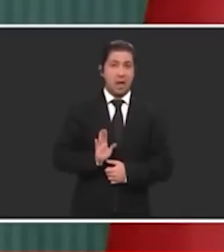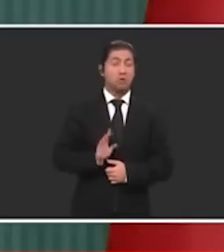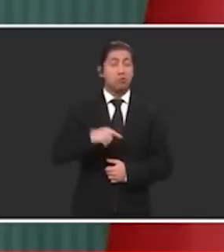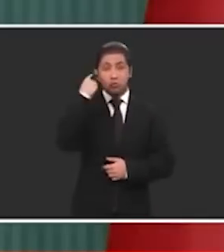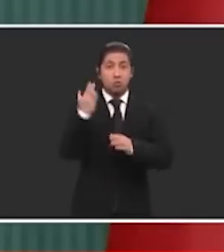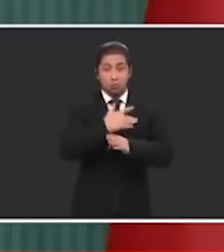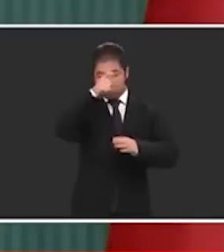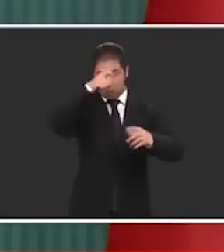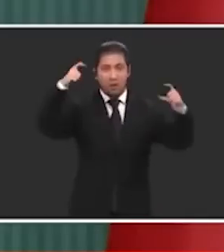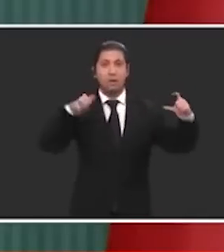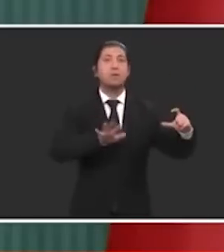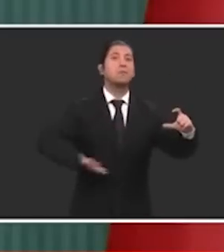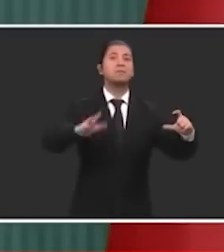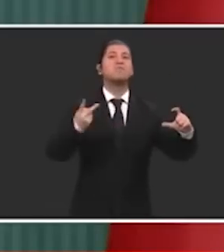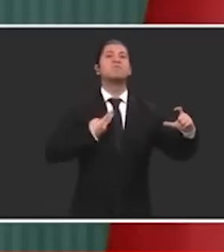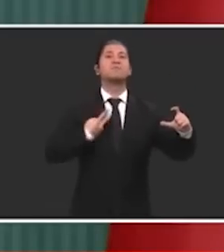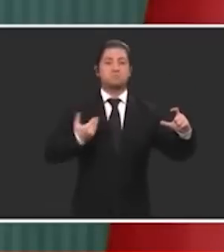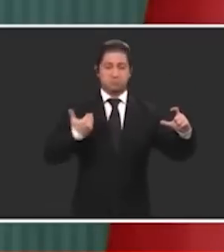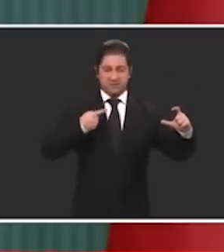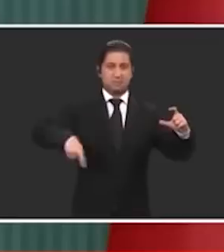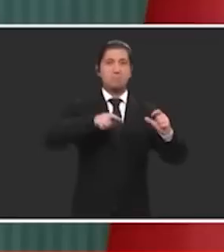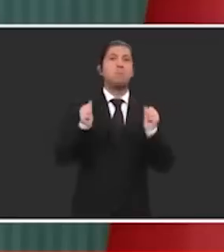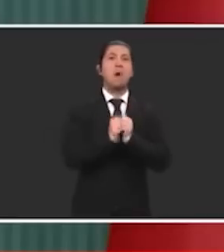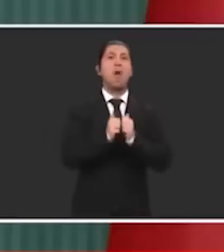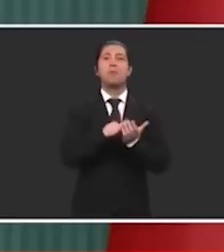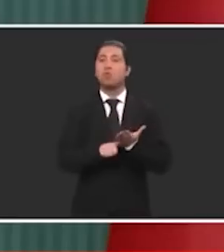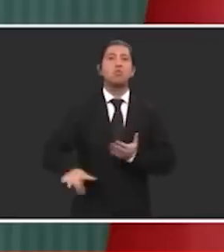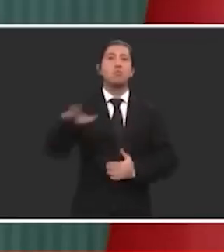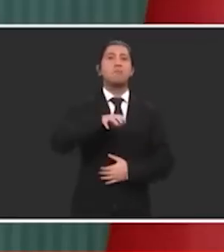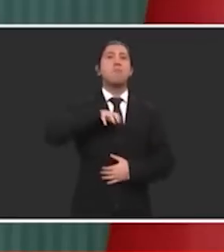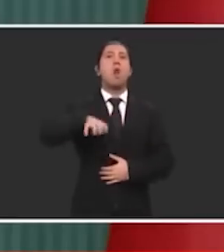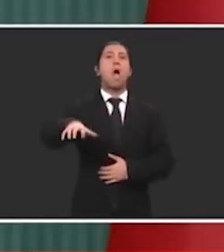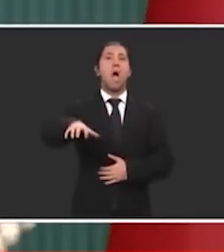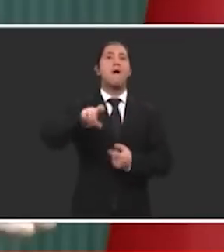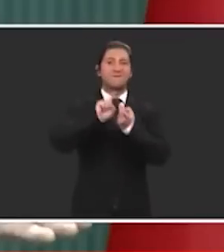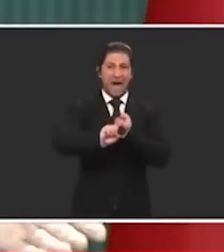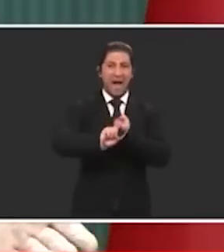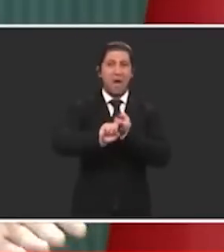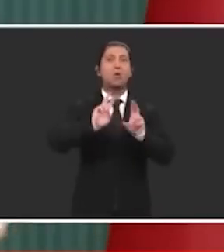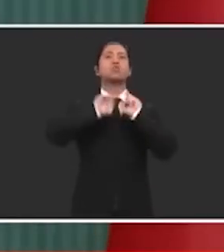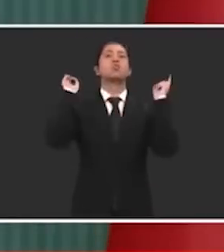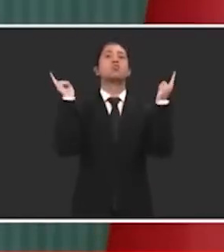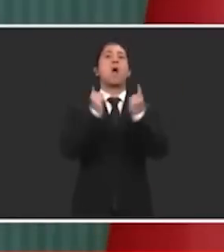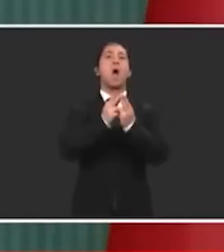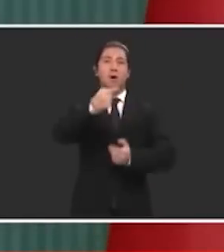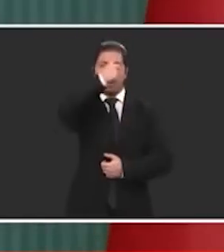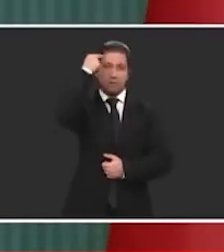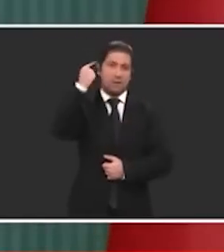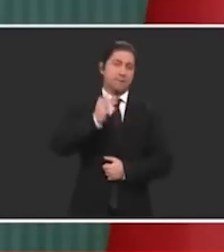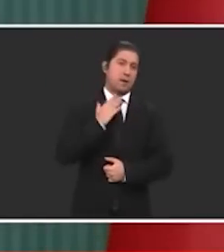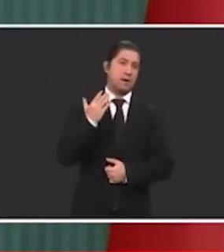Türkiye'nin bulunduğu coğrafya bizimle beraber tüm bölgenin ve dünyanın